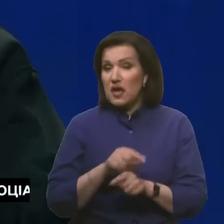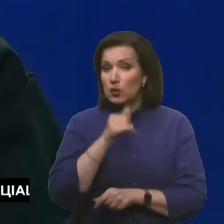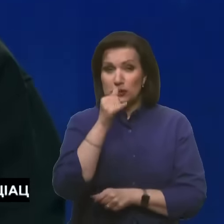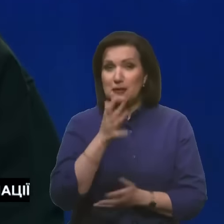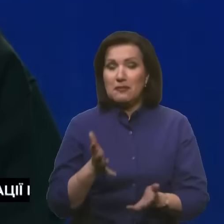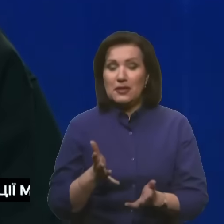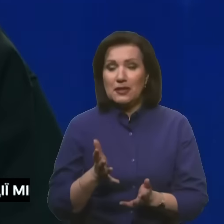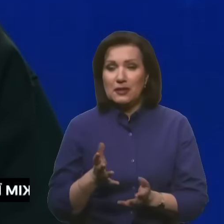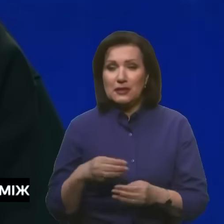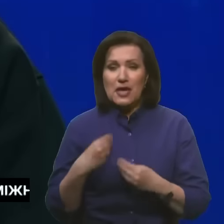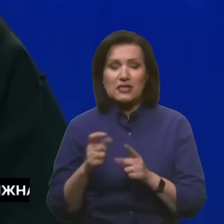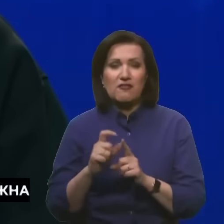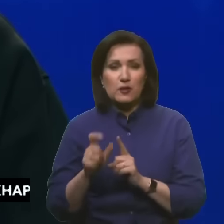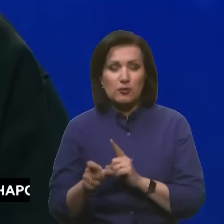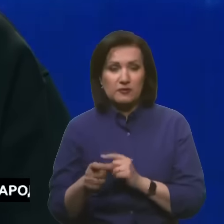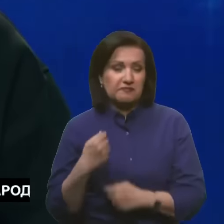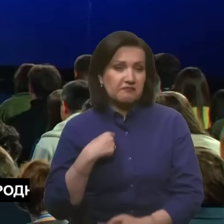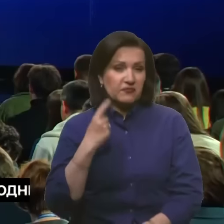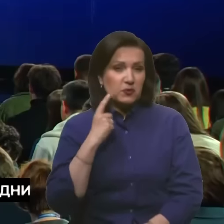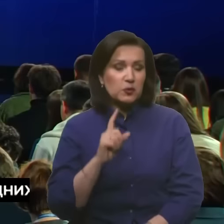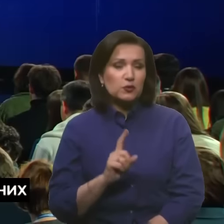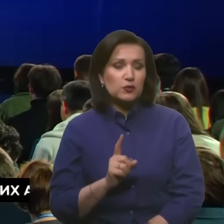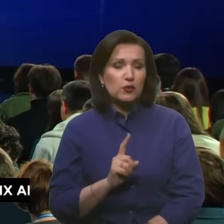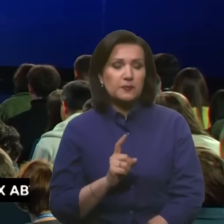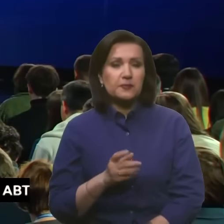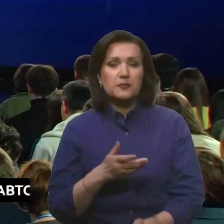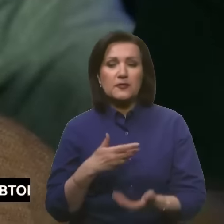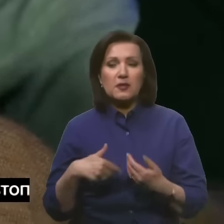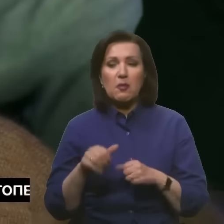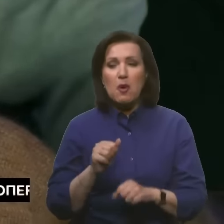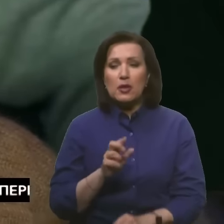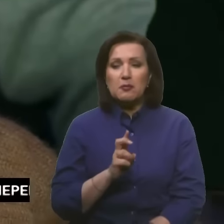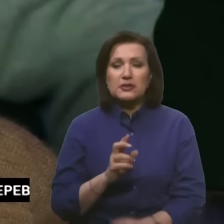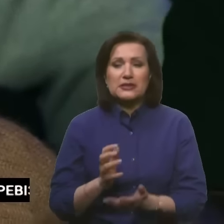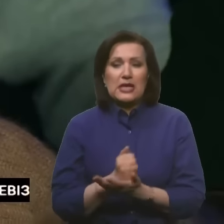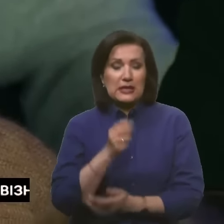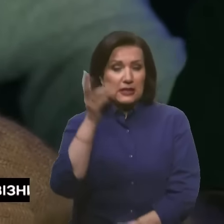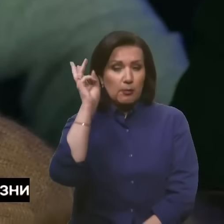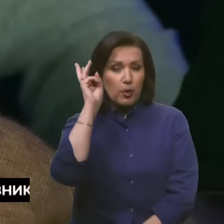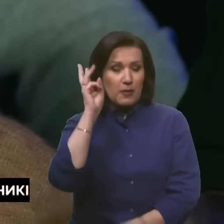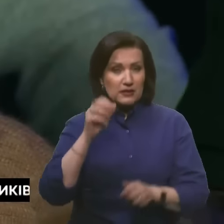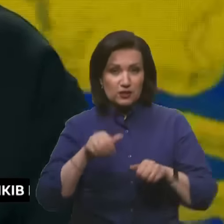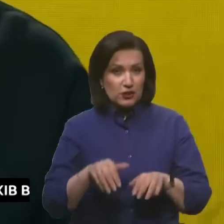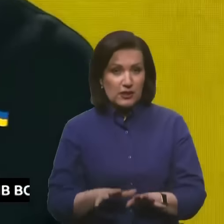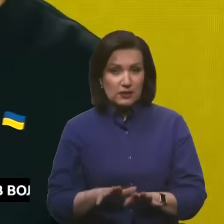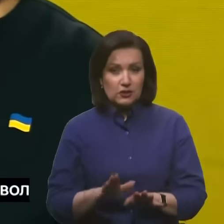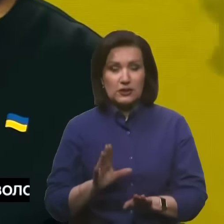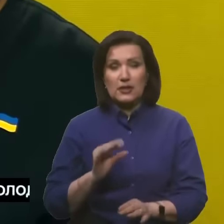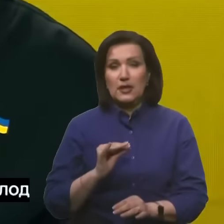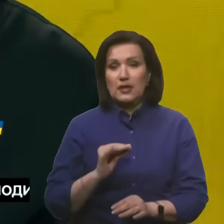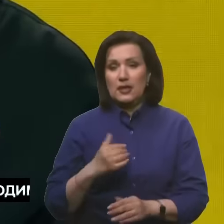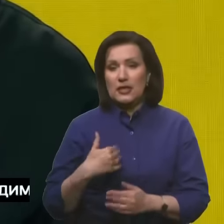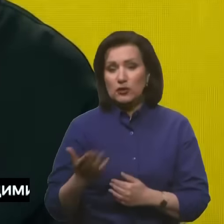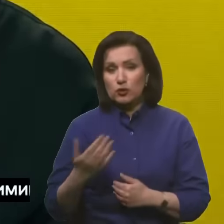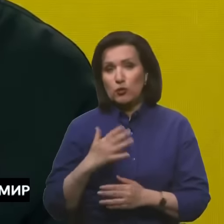міг дати відповідь. Я думаю, що ми могли б знайти дипломатичне рішення, і наші